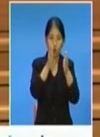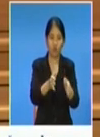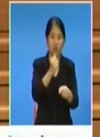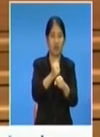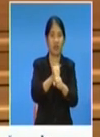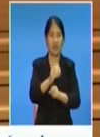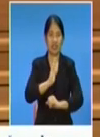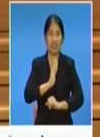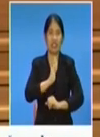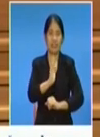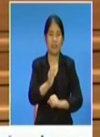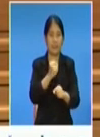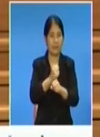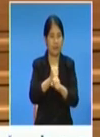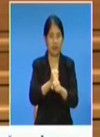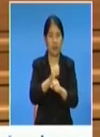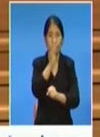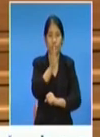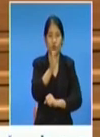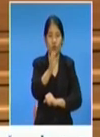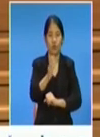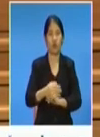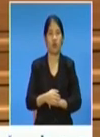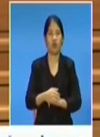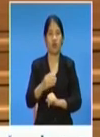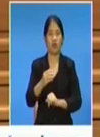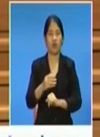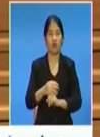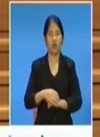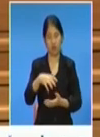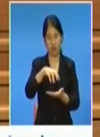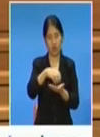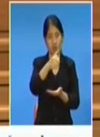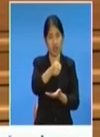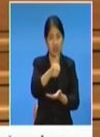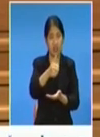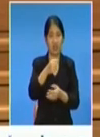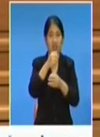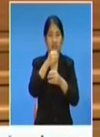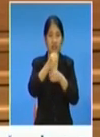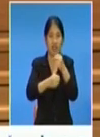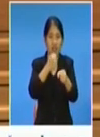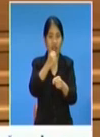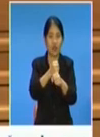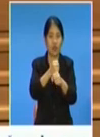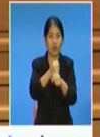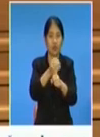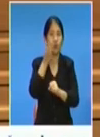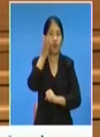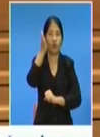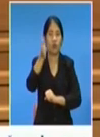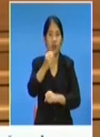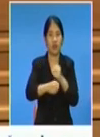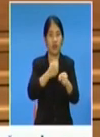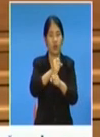างความเจริญก็ขอให้ต่ออายุถึง100ปีส่วนคนไหนที่มีอายุมากแล้วขอให้แข็งแ